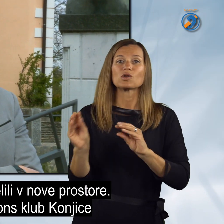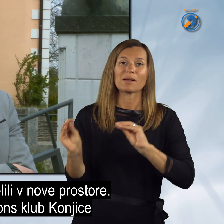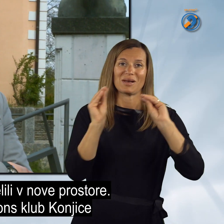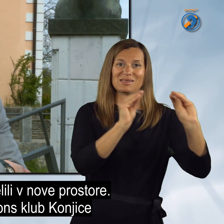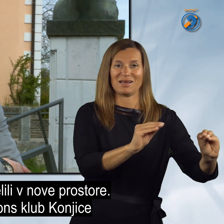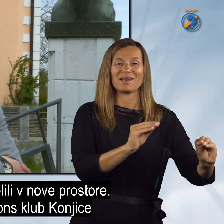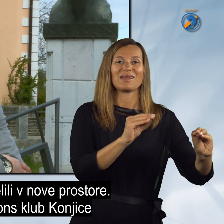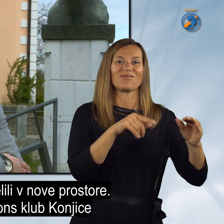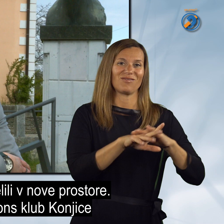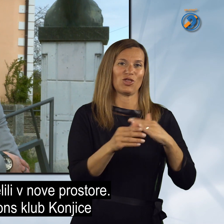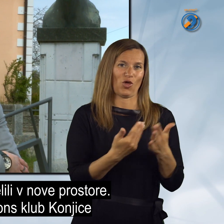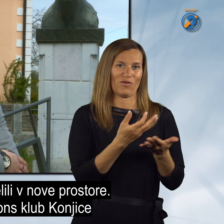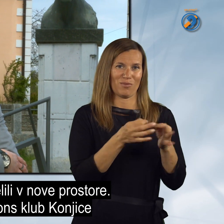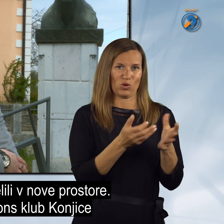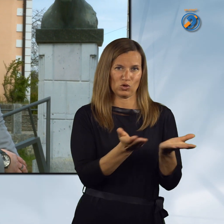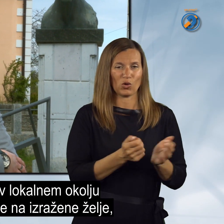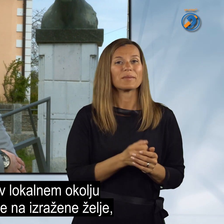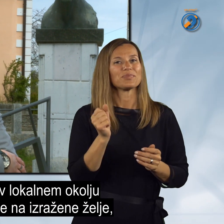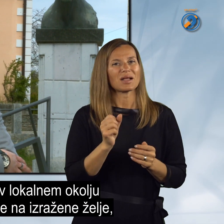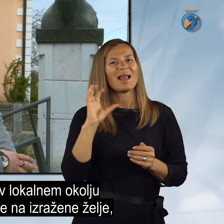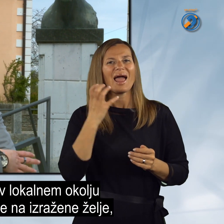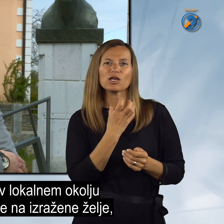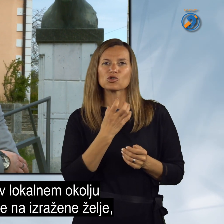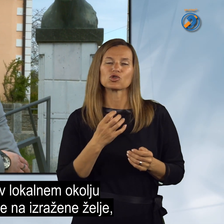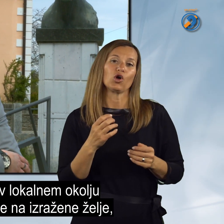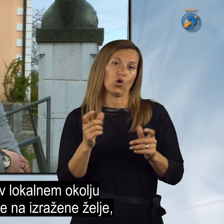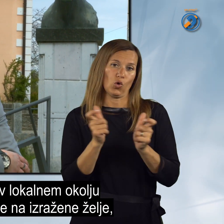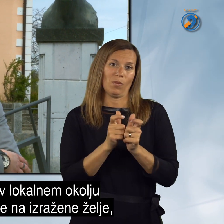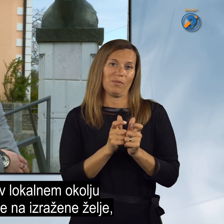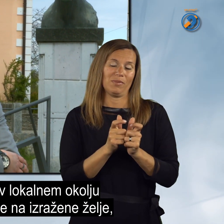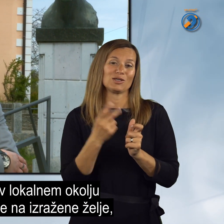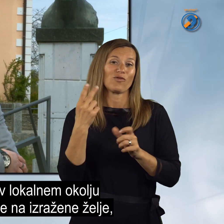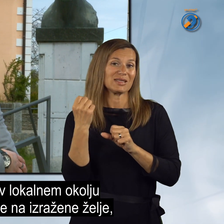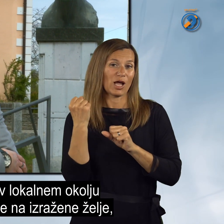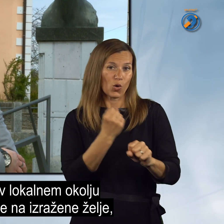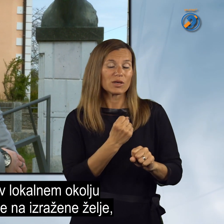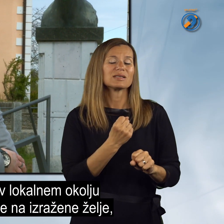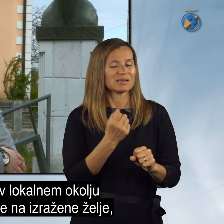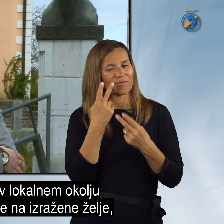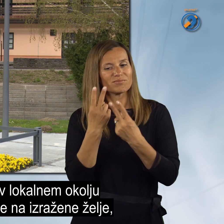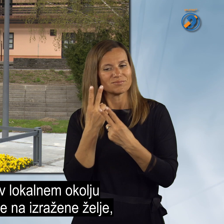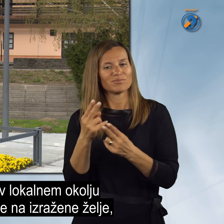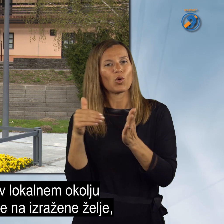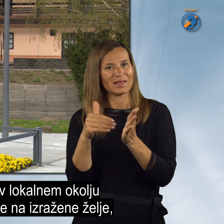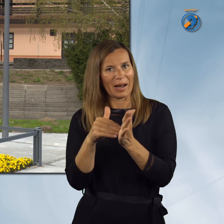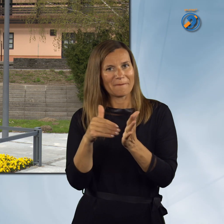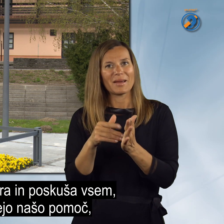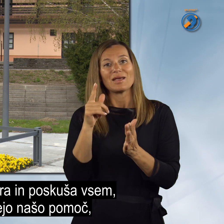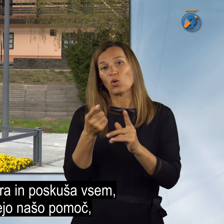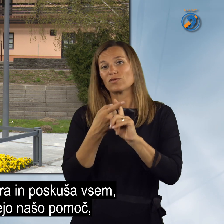prostore. Tako da Lions klub Konjice prepoznava v lokalnem okolju potrebe in glede na izražene